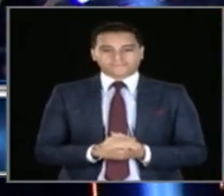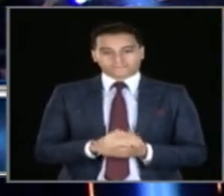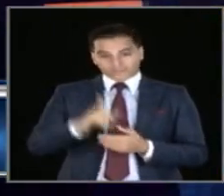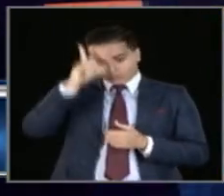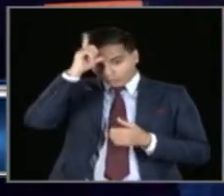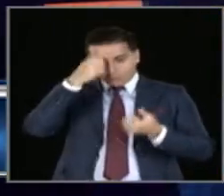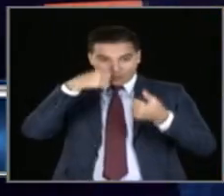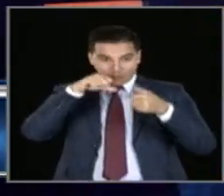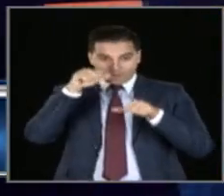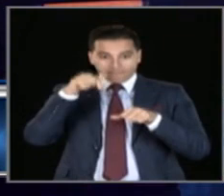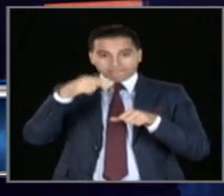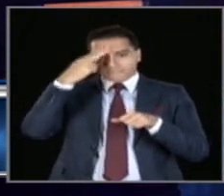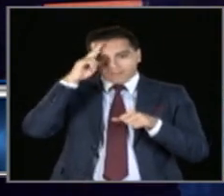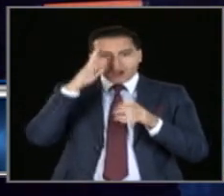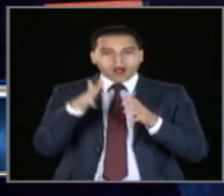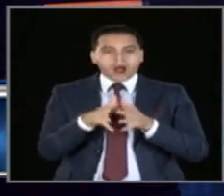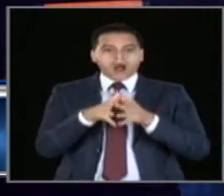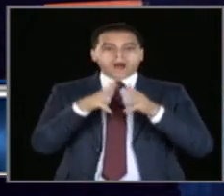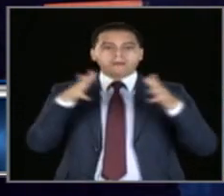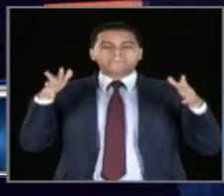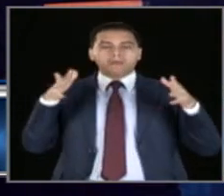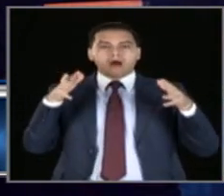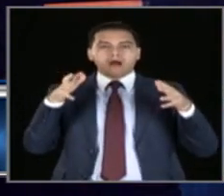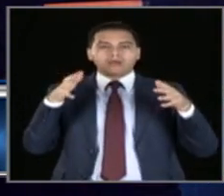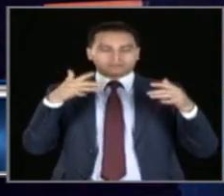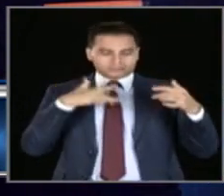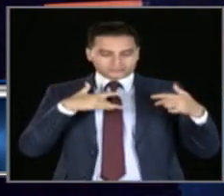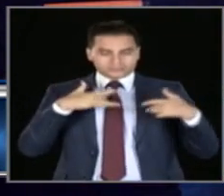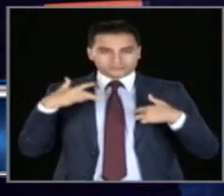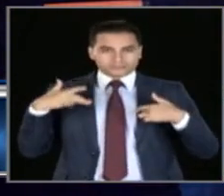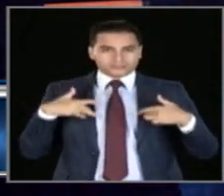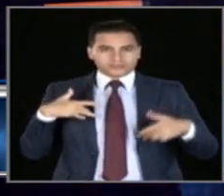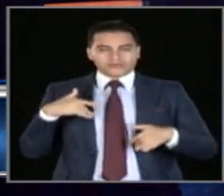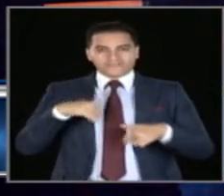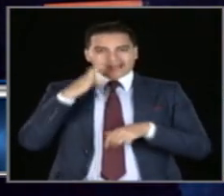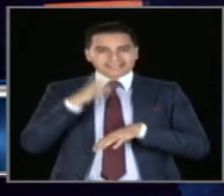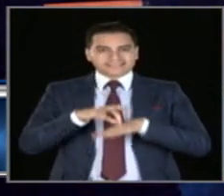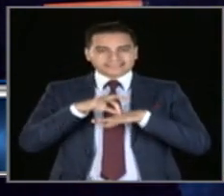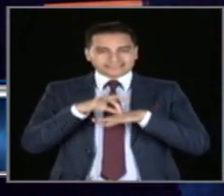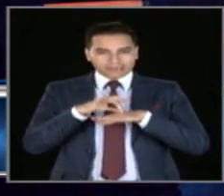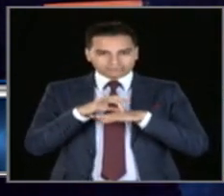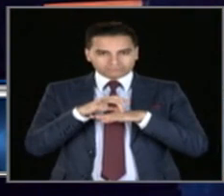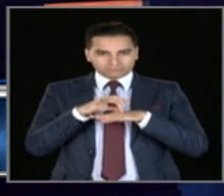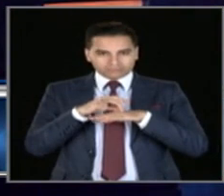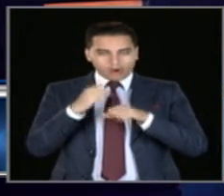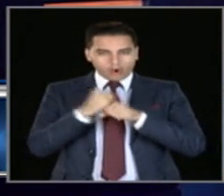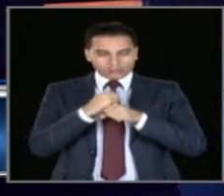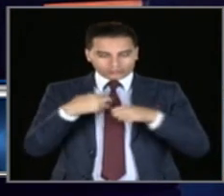علوم، ما هو أكبر عضو داخلي في جسم الإنسان؟